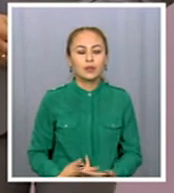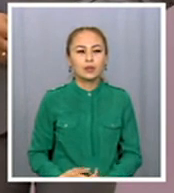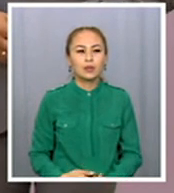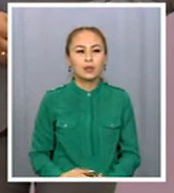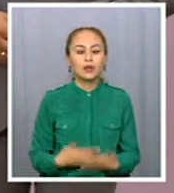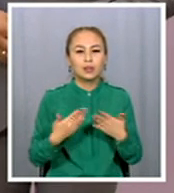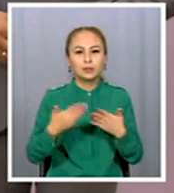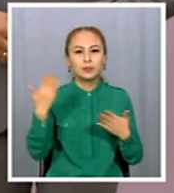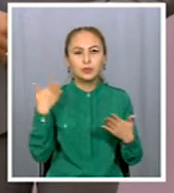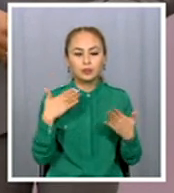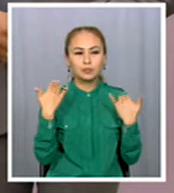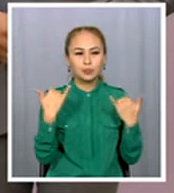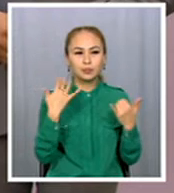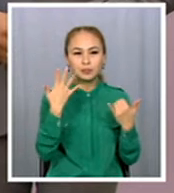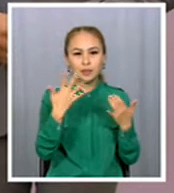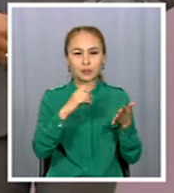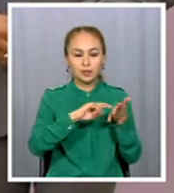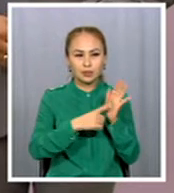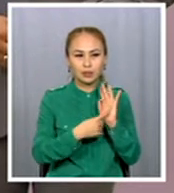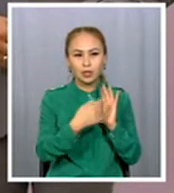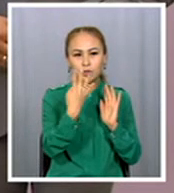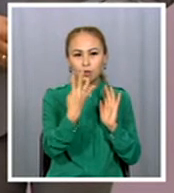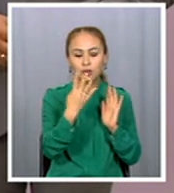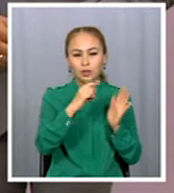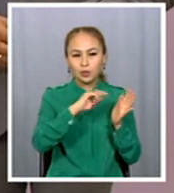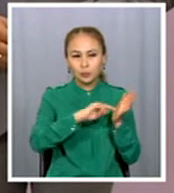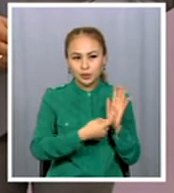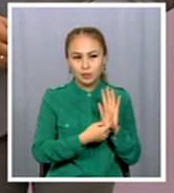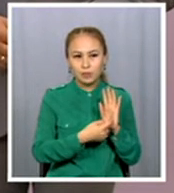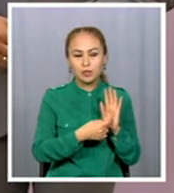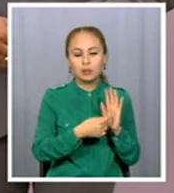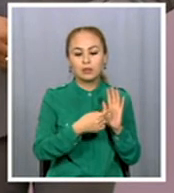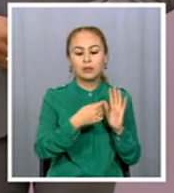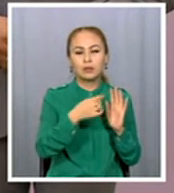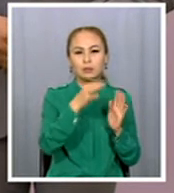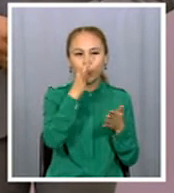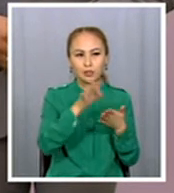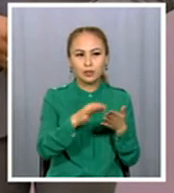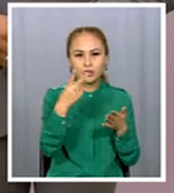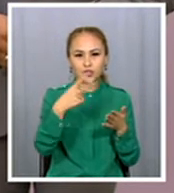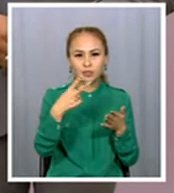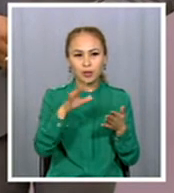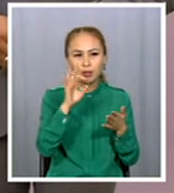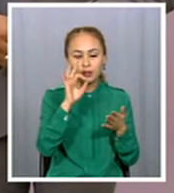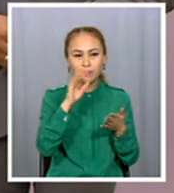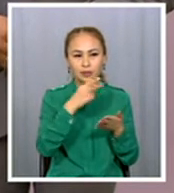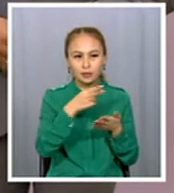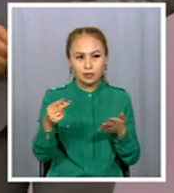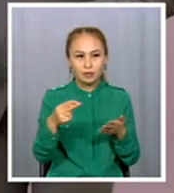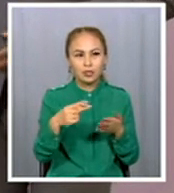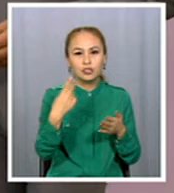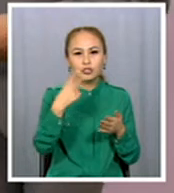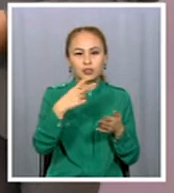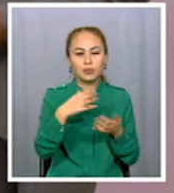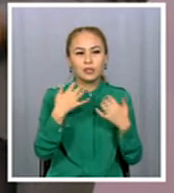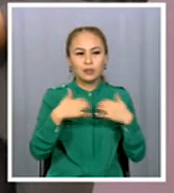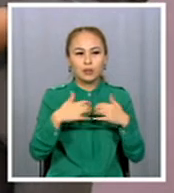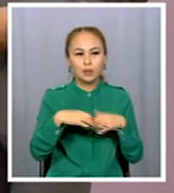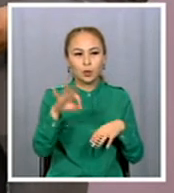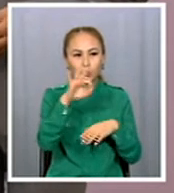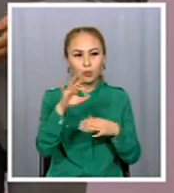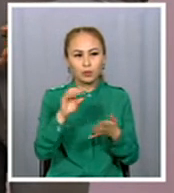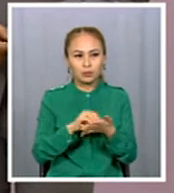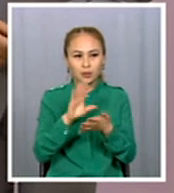Алдымен 5 бірлікті 4 бірлікке көбейтеміз. Көбейтіндінің мәні 20-ға тең, 20 санының 0